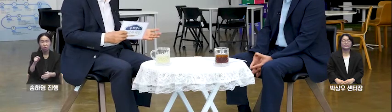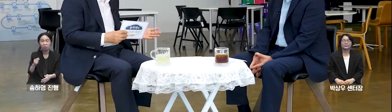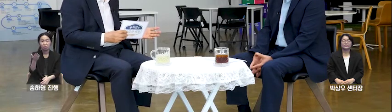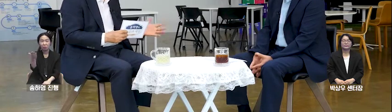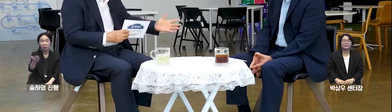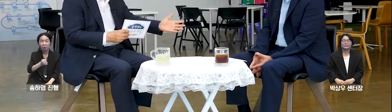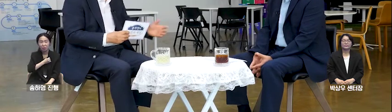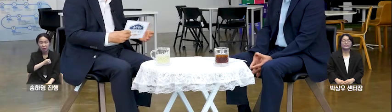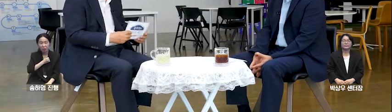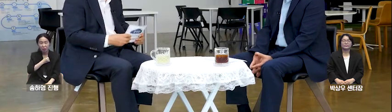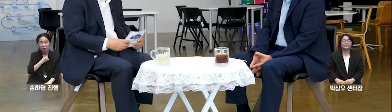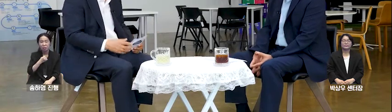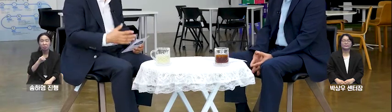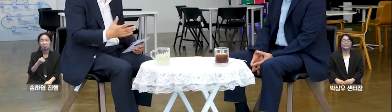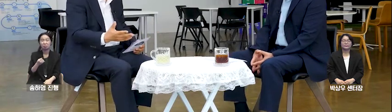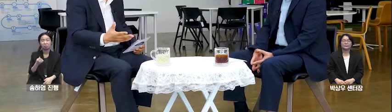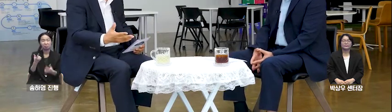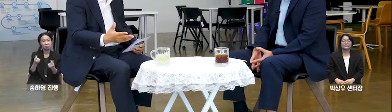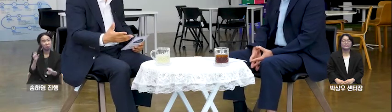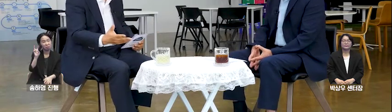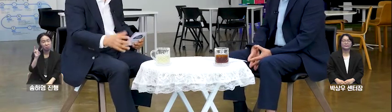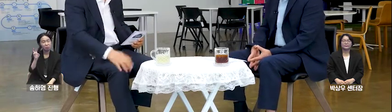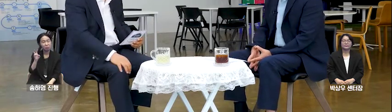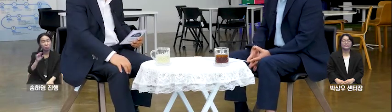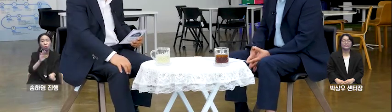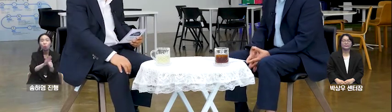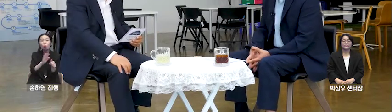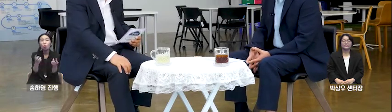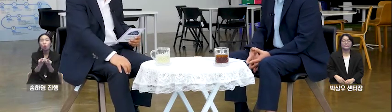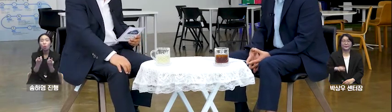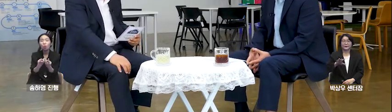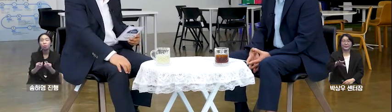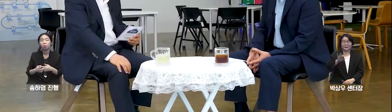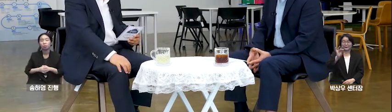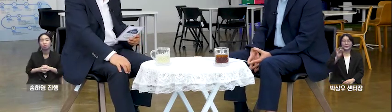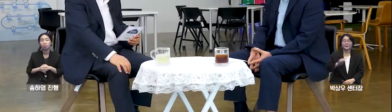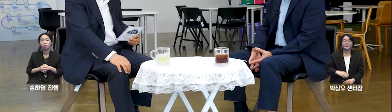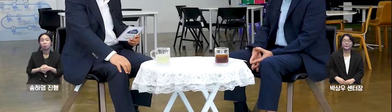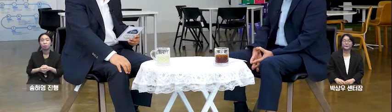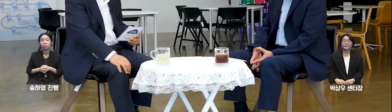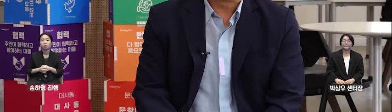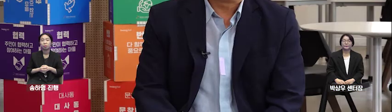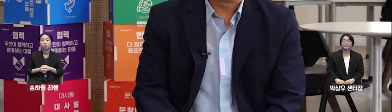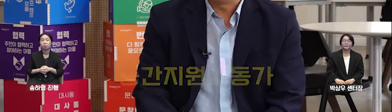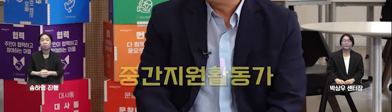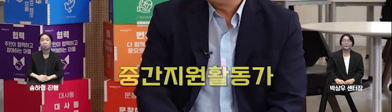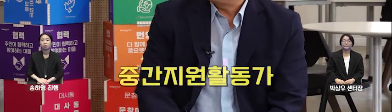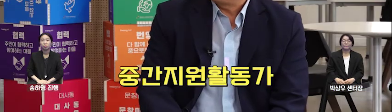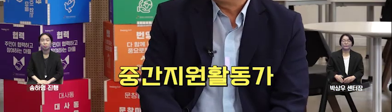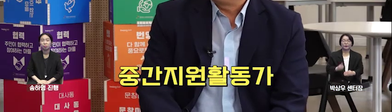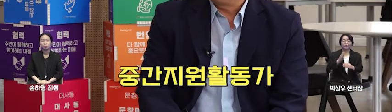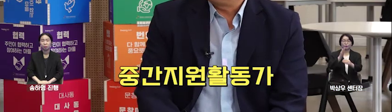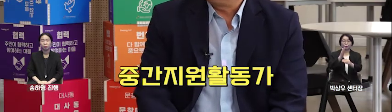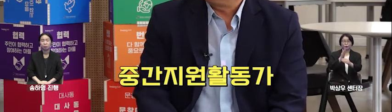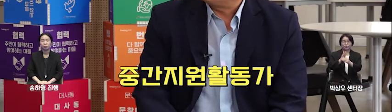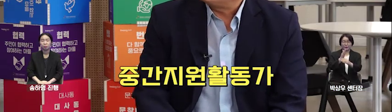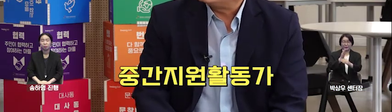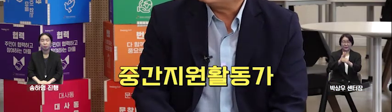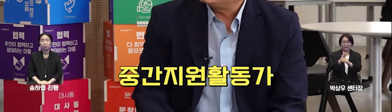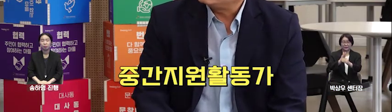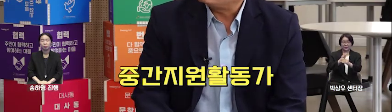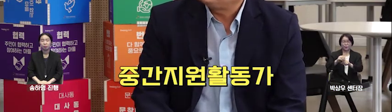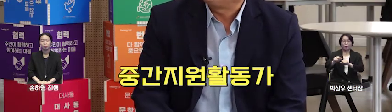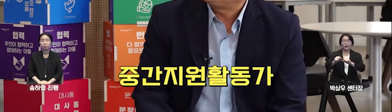좀 답답하잖아요. 가면 어떻게 좀 도움을 줘야 될 것 같네. 우선은 저희가 이제 그 중간 지원